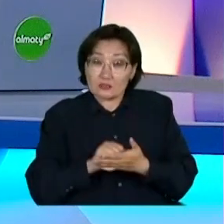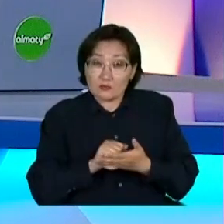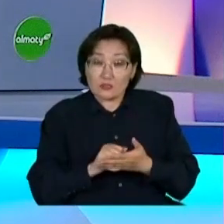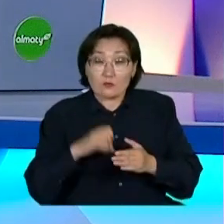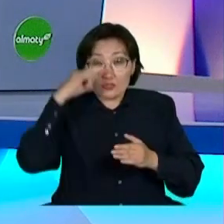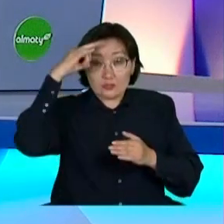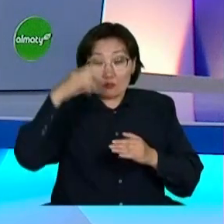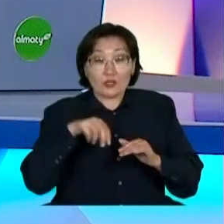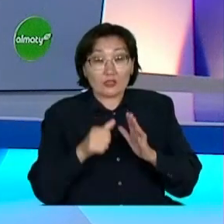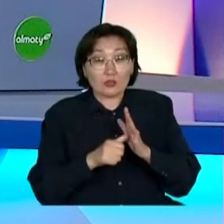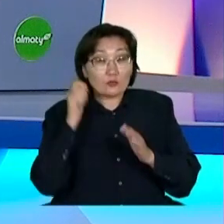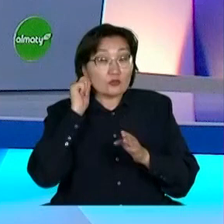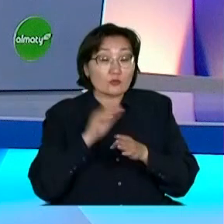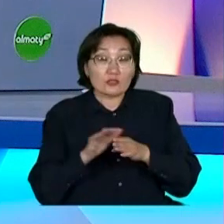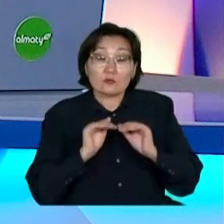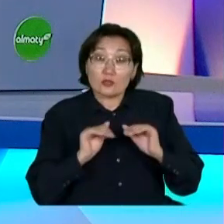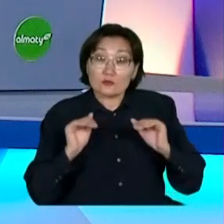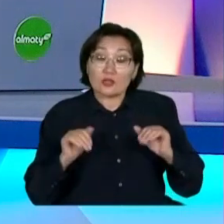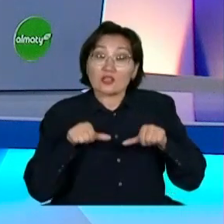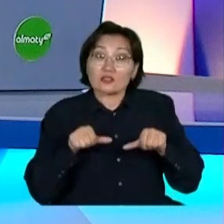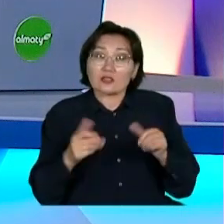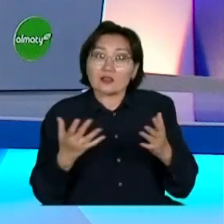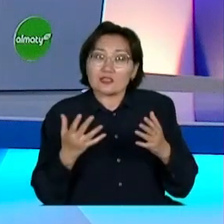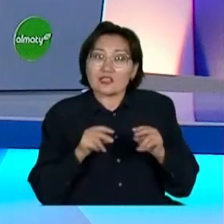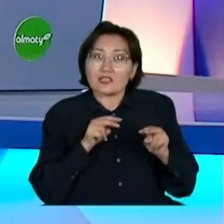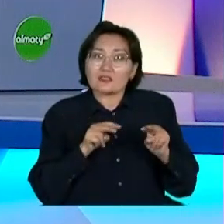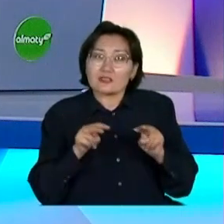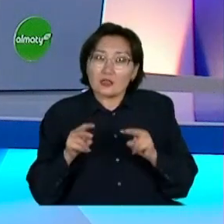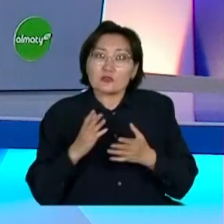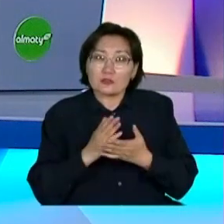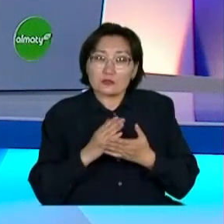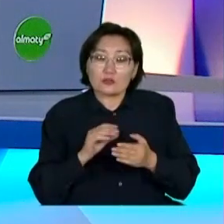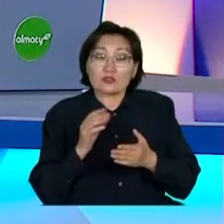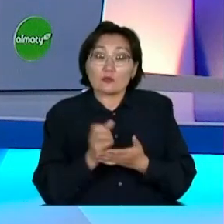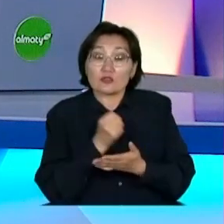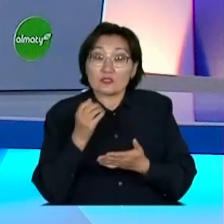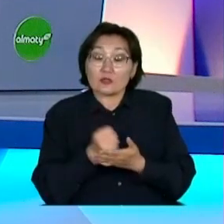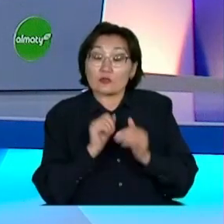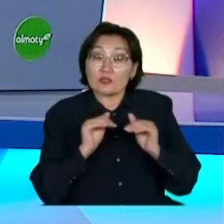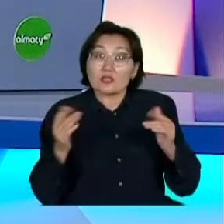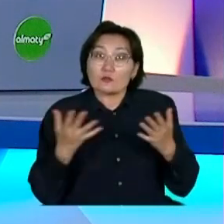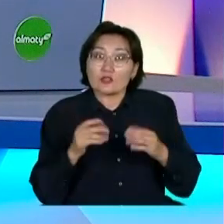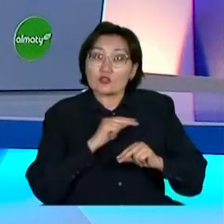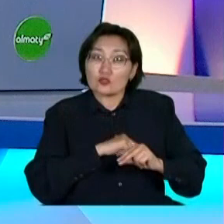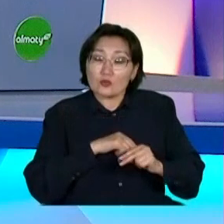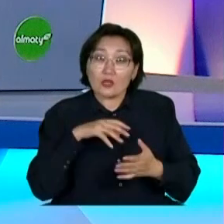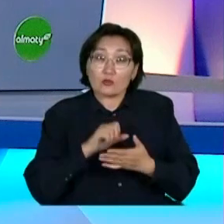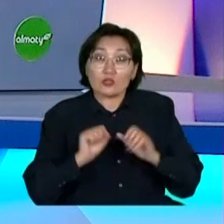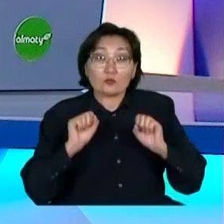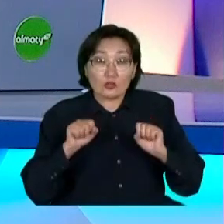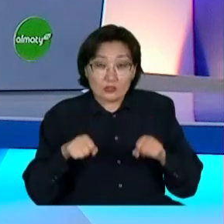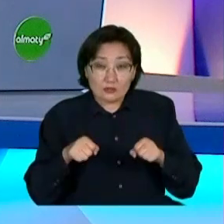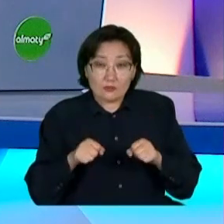елде кәмелетке толмағандардың еңбек ету құқығы қаншалықты сақталып жүр? Ақша табамын деген балаға қандай жұмыспен айналысуға